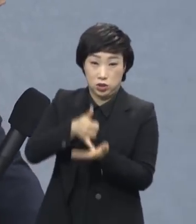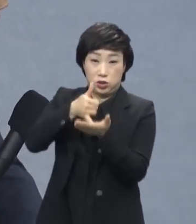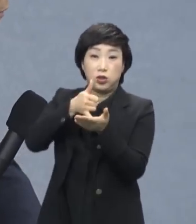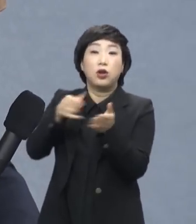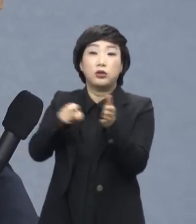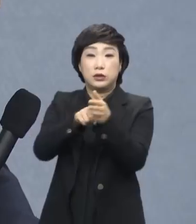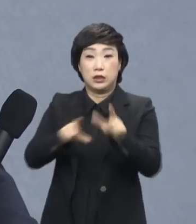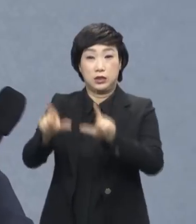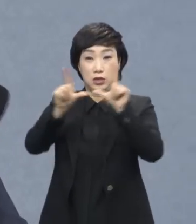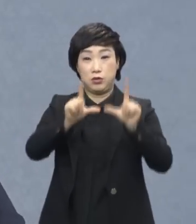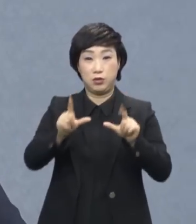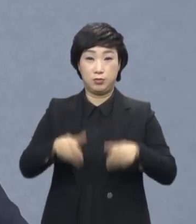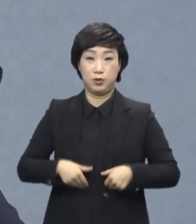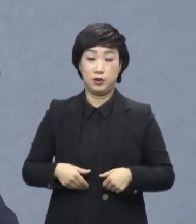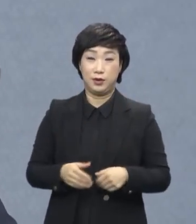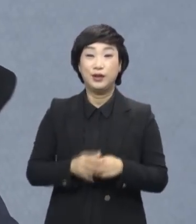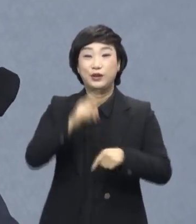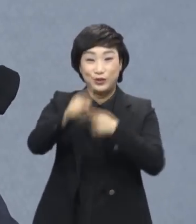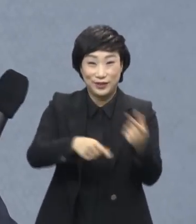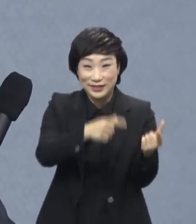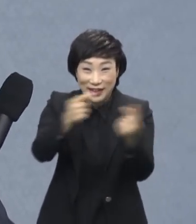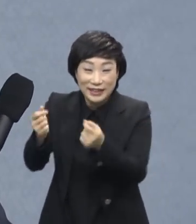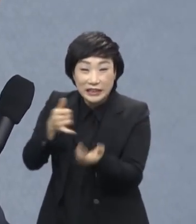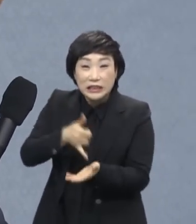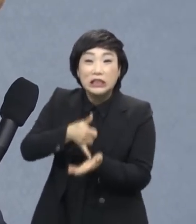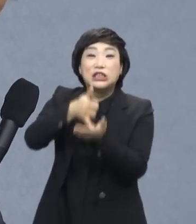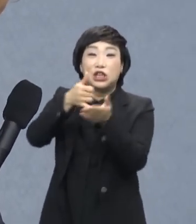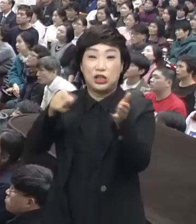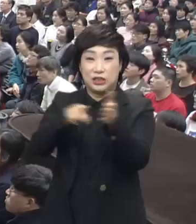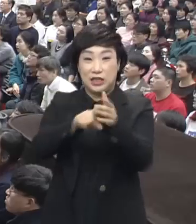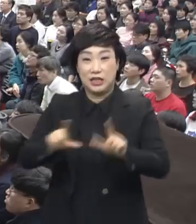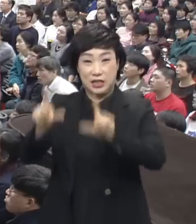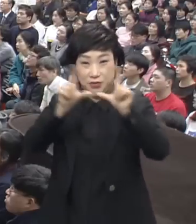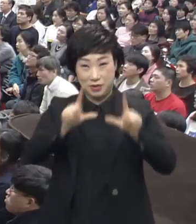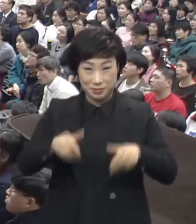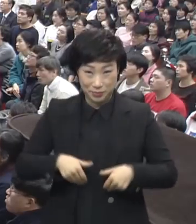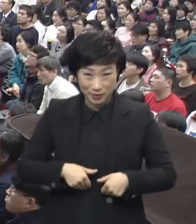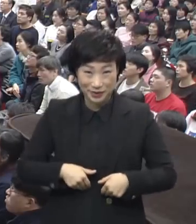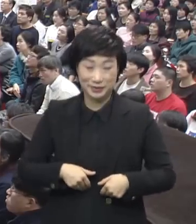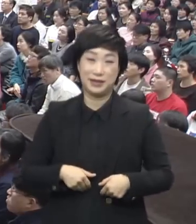인격적인 신앙생활 다시 인격적인 신앙생활